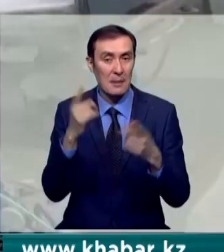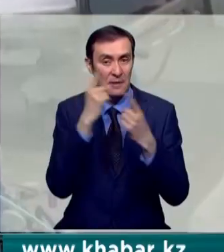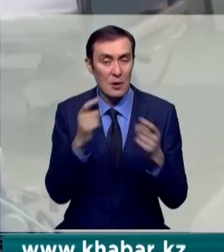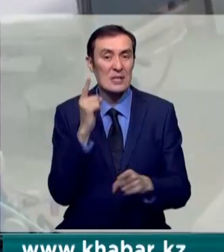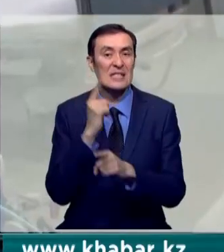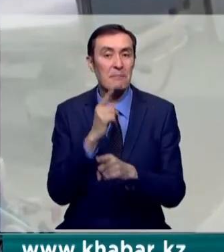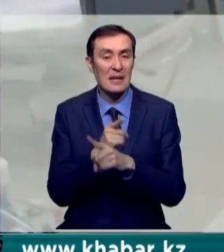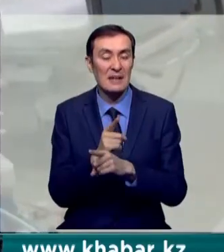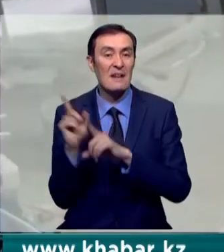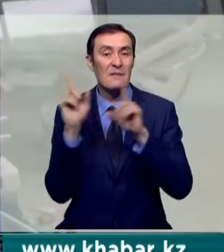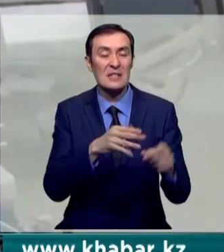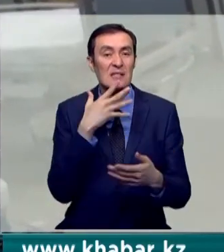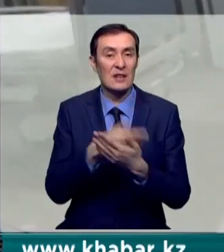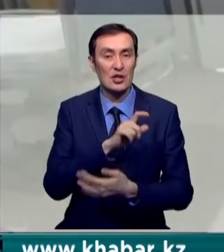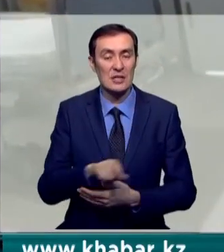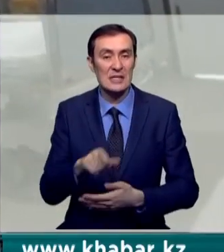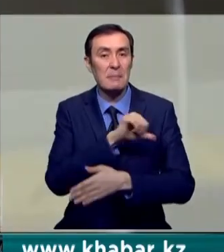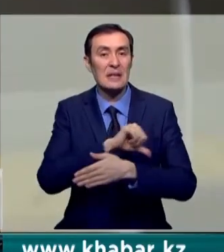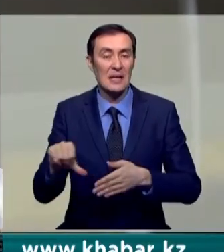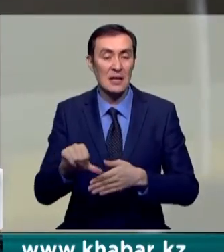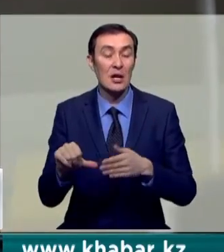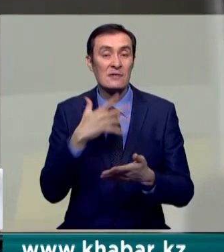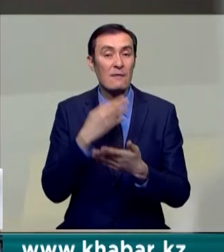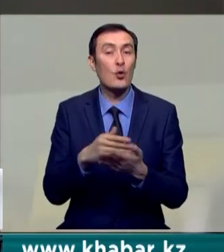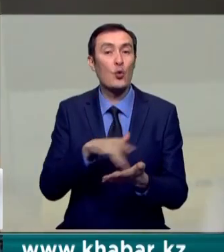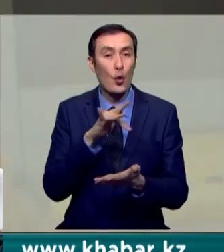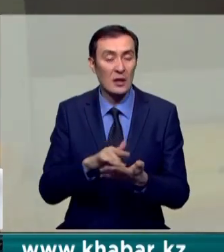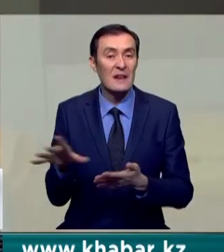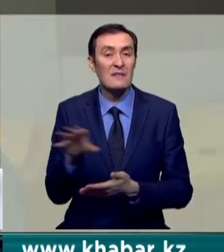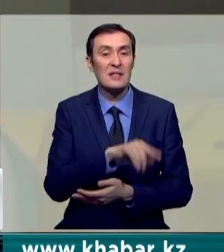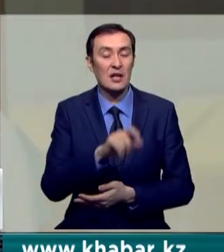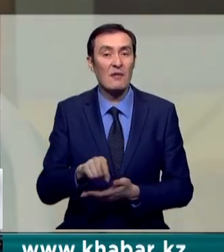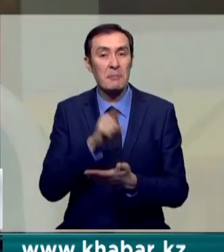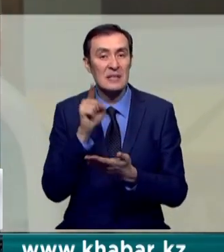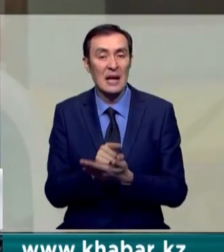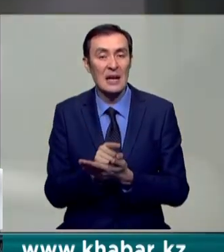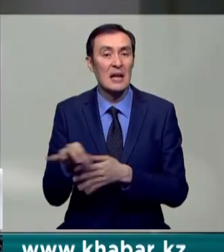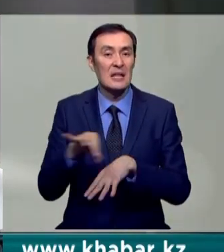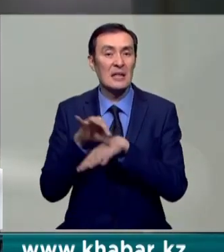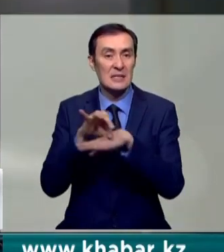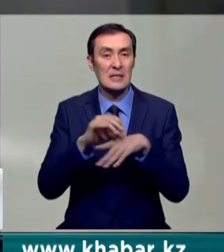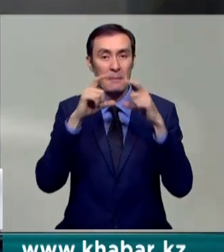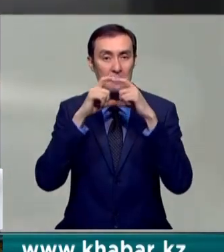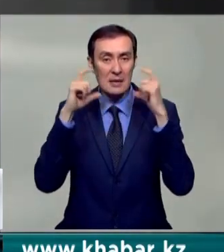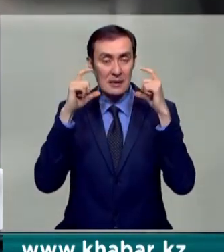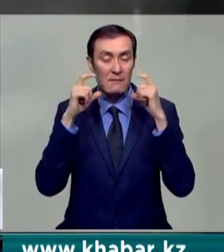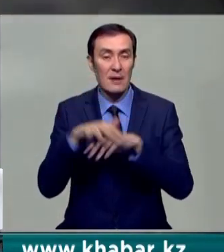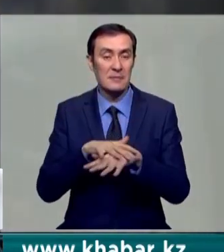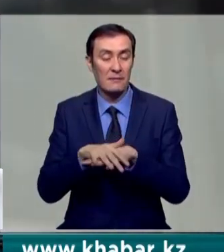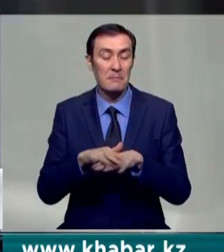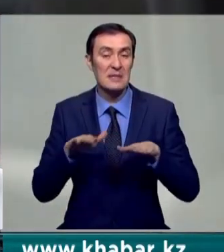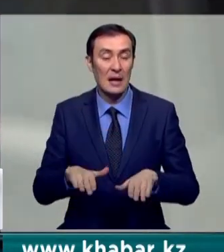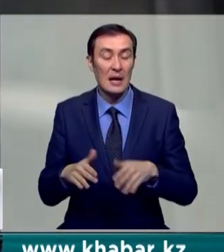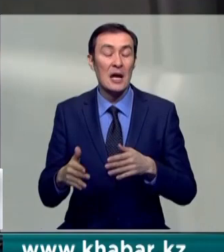объявили о запрете выезда своих жителей за пределы населенного пункта. Всех горожан обязали носить маски в общественных местах. По